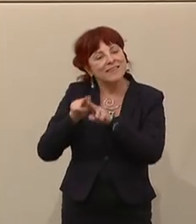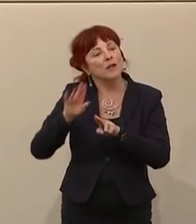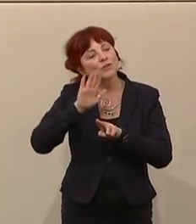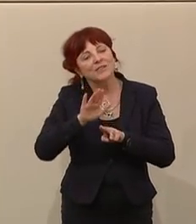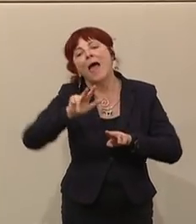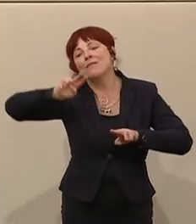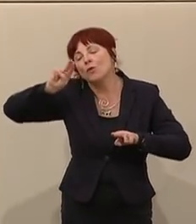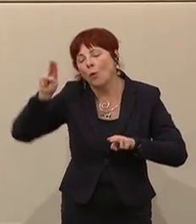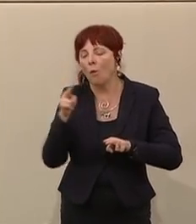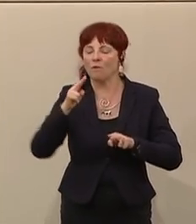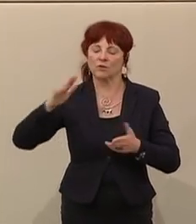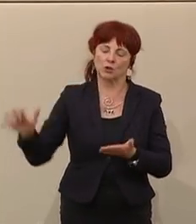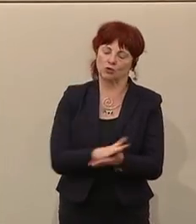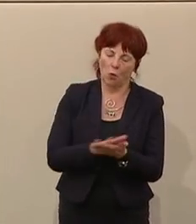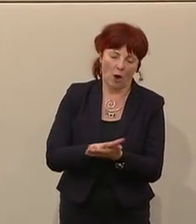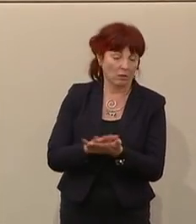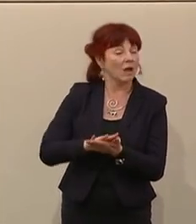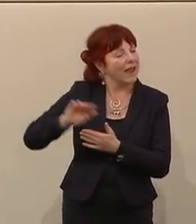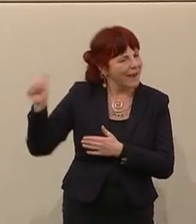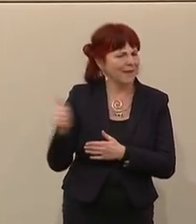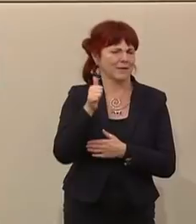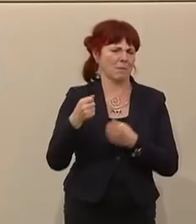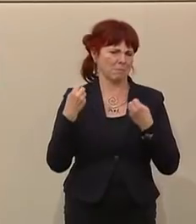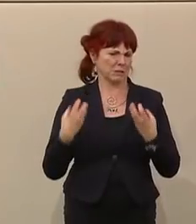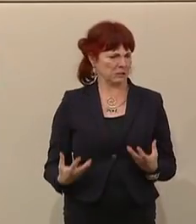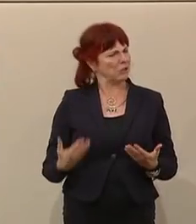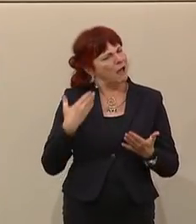wirklich einmalig. Und